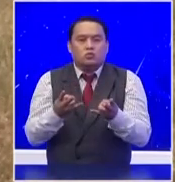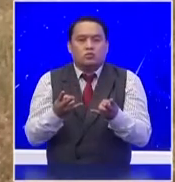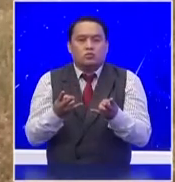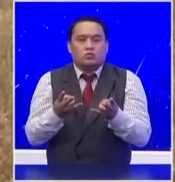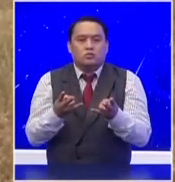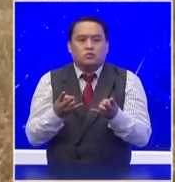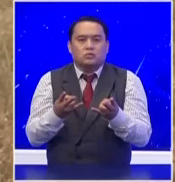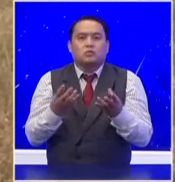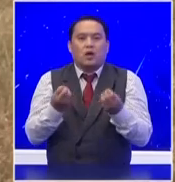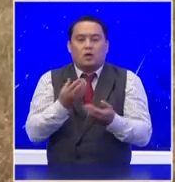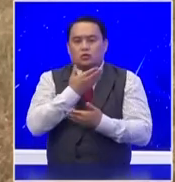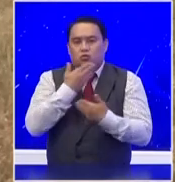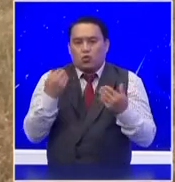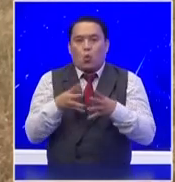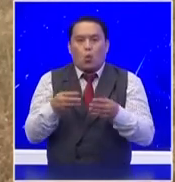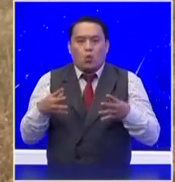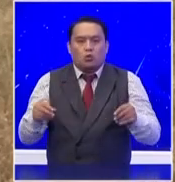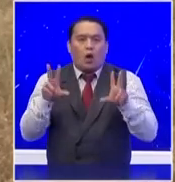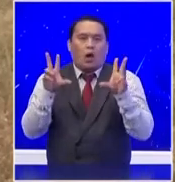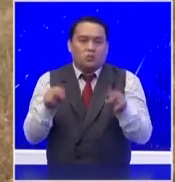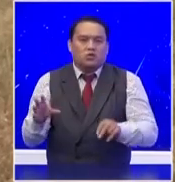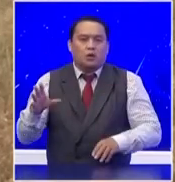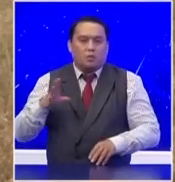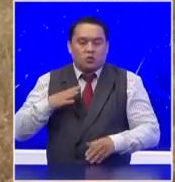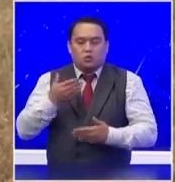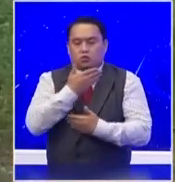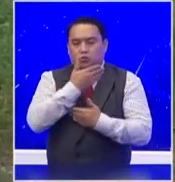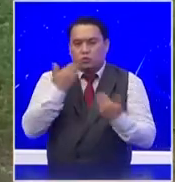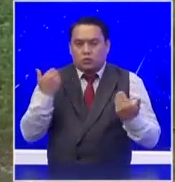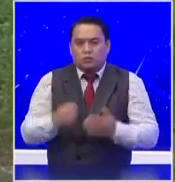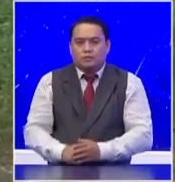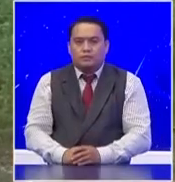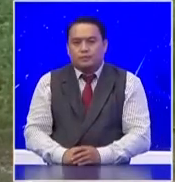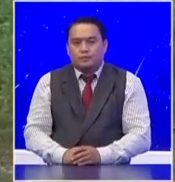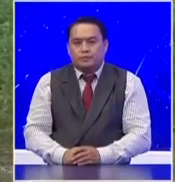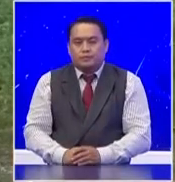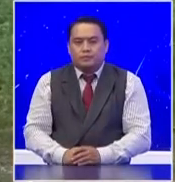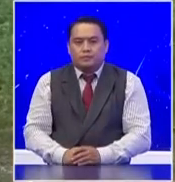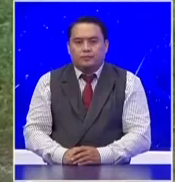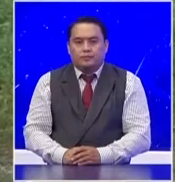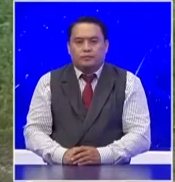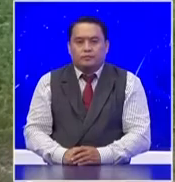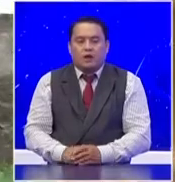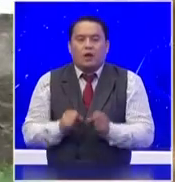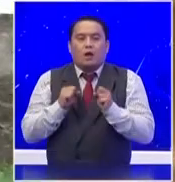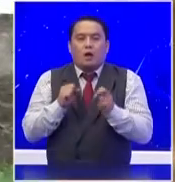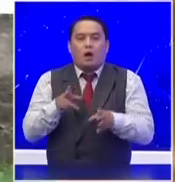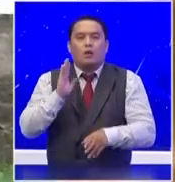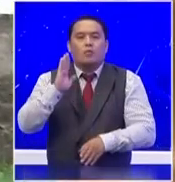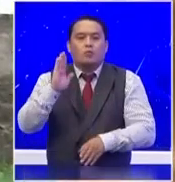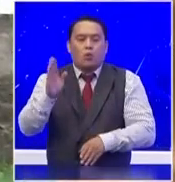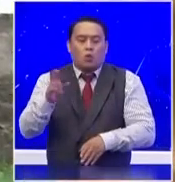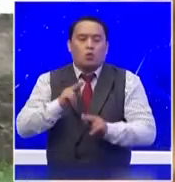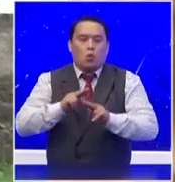еткен осы жол тағы жоқ міне көктемнен әне болады міне болады жоқ. Байланыс аясынан тыс жерде қала береме. Анар Кененбаева